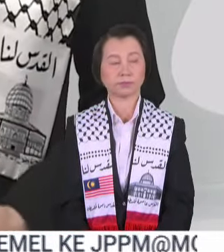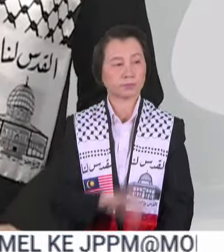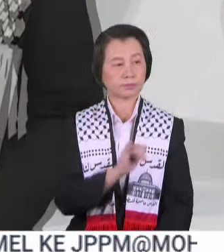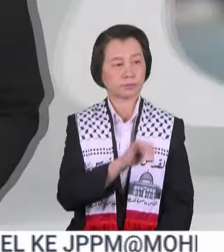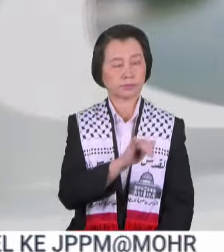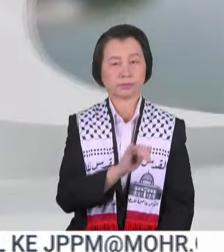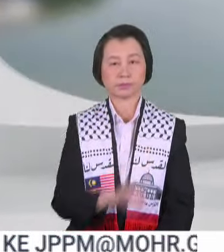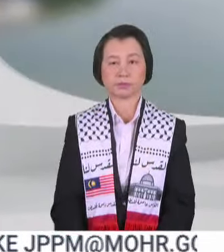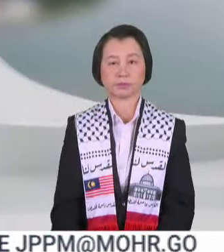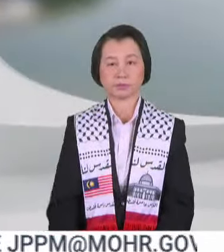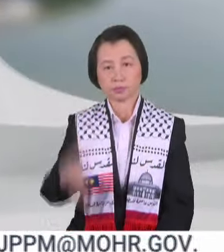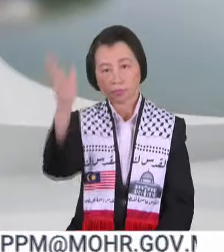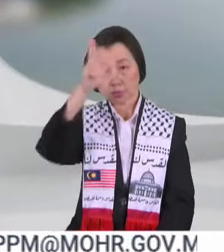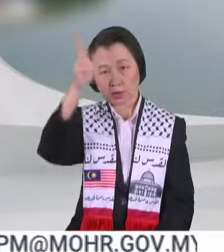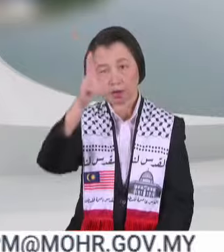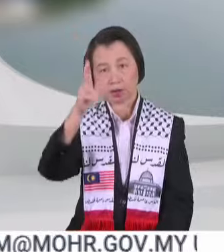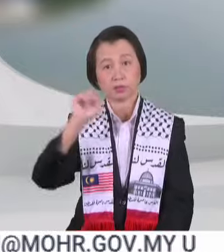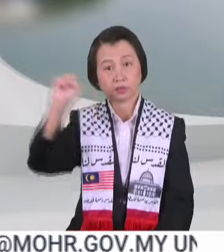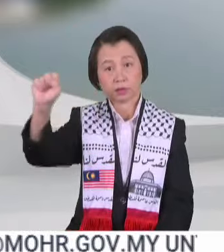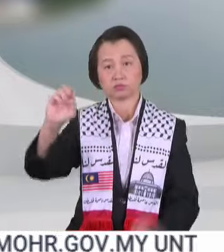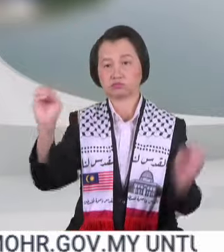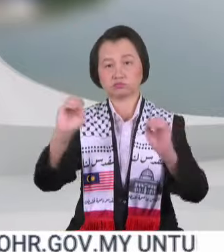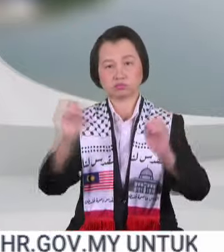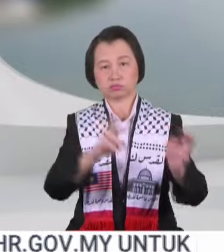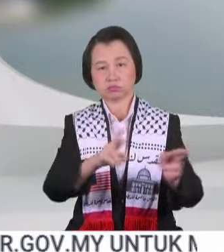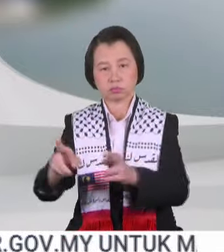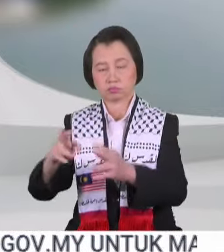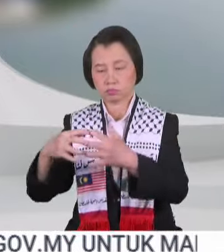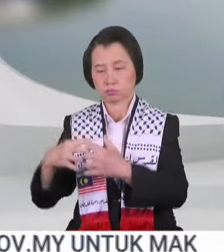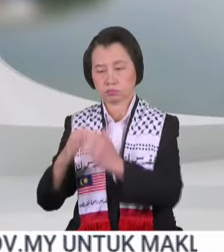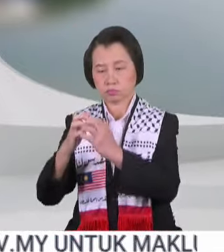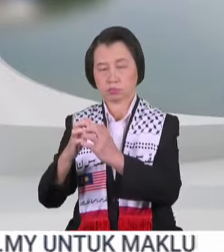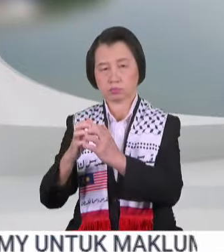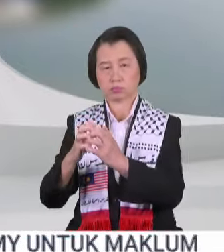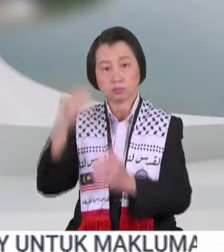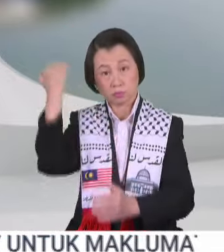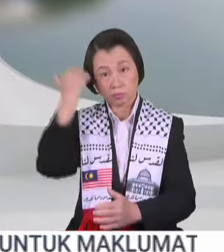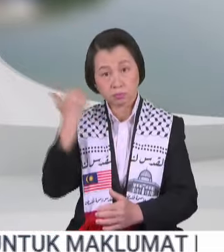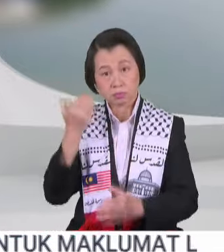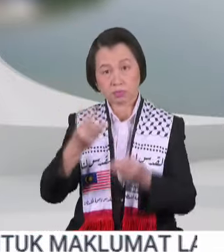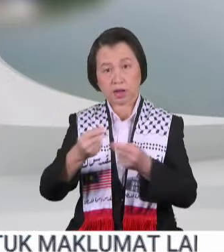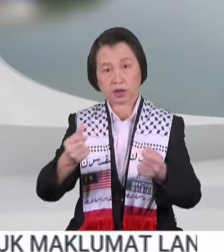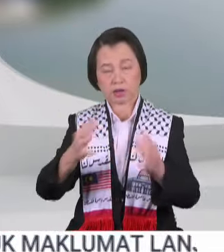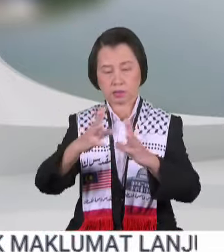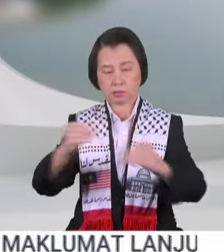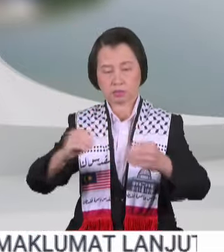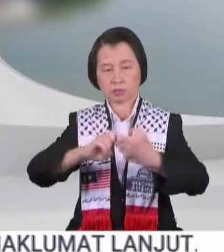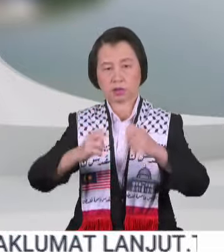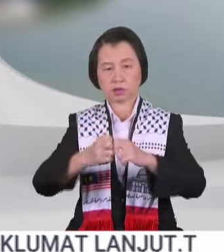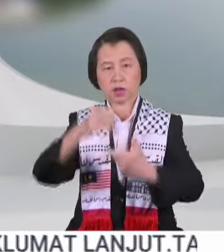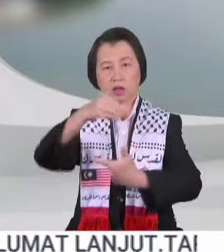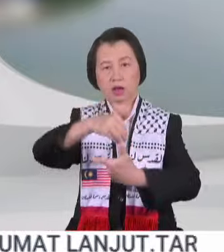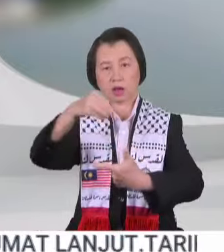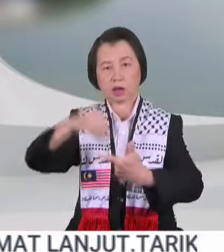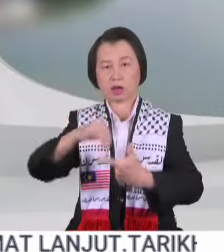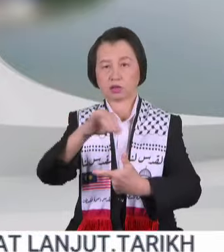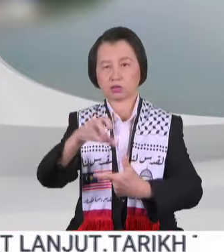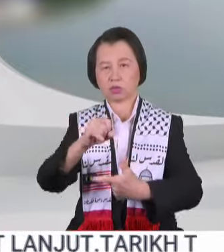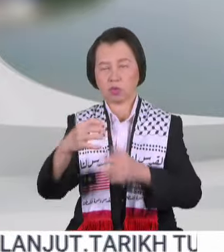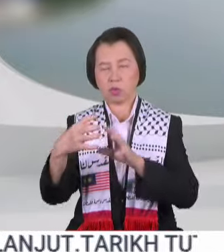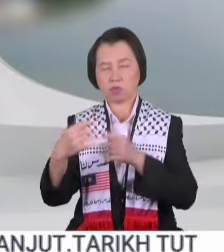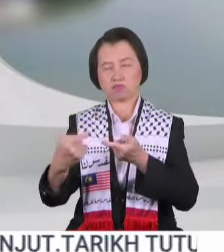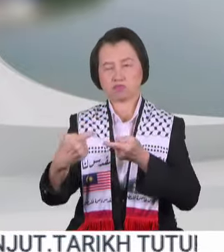Ya, Zahira, kerajaan negeri tidak mempunyai rancangan untuk menubuhkan tribunal tanah bagi menyelesaikan masalah maupun isu